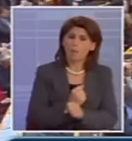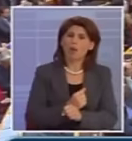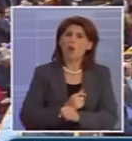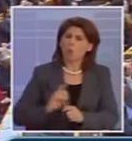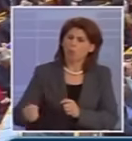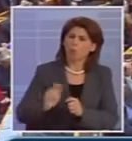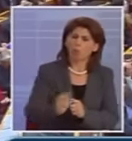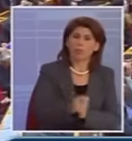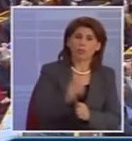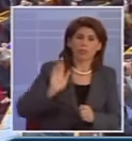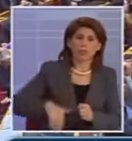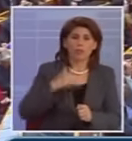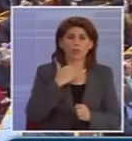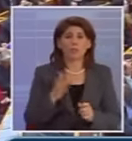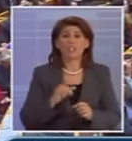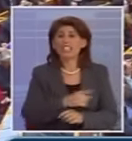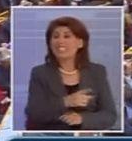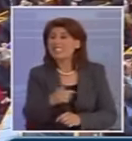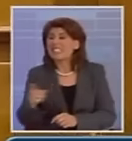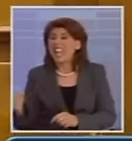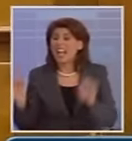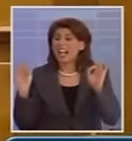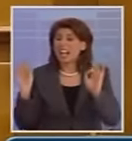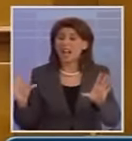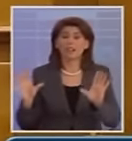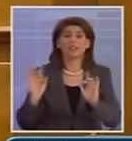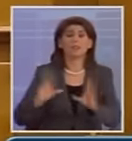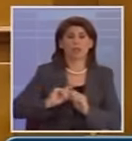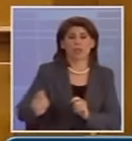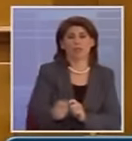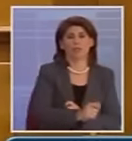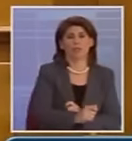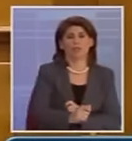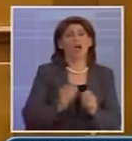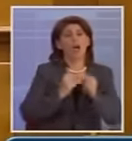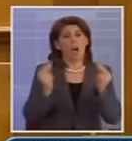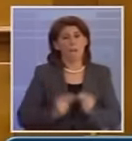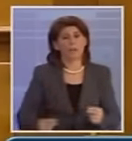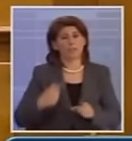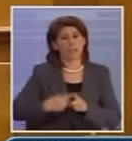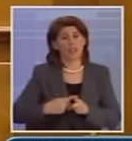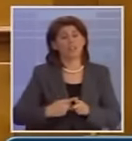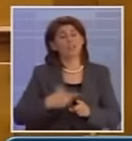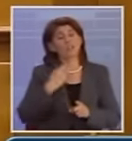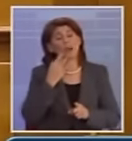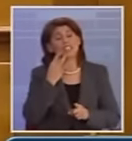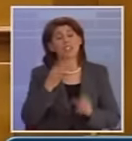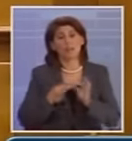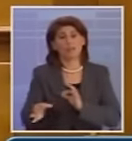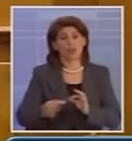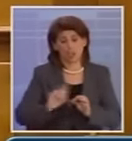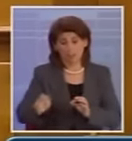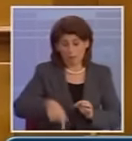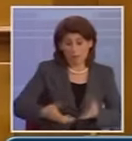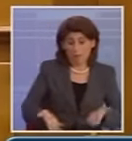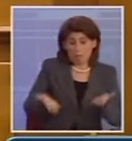τέλος δεν θα έχετε τη δυνατότητα να δώσετε σε κανέναν τίποτα και θα υποχρεώσετε τη χώρα σε οδυνηρά μέτρα. Όταν δίνεις από αυτά που δεν έχεις,